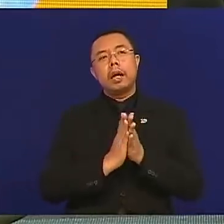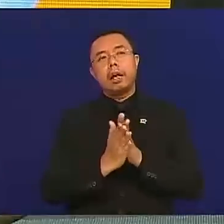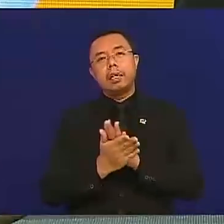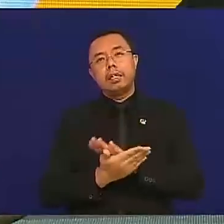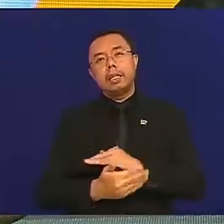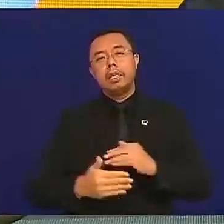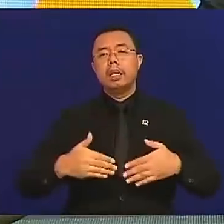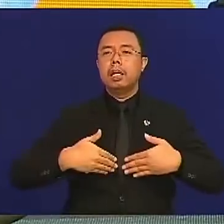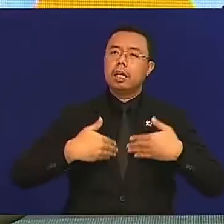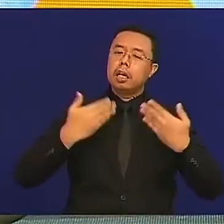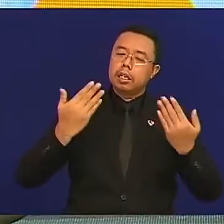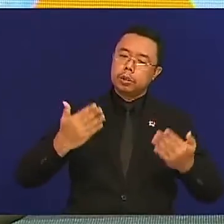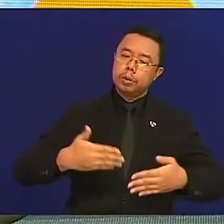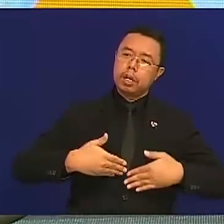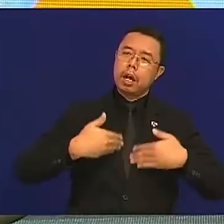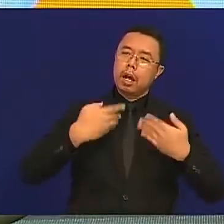menjadi